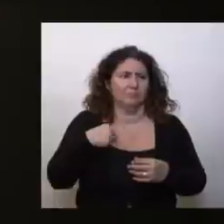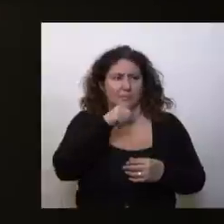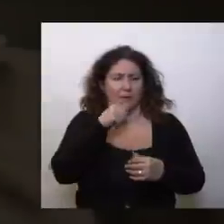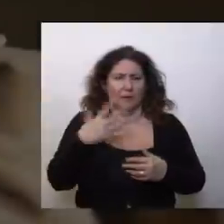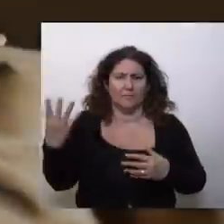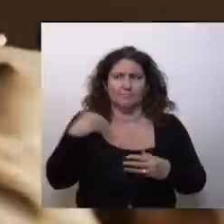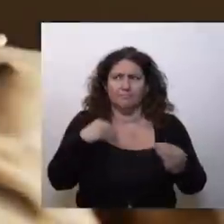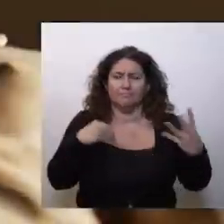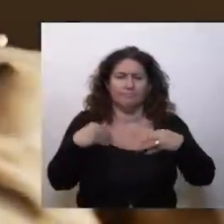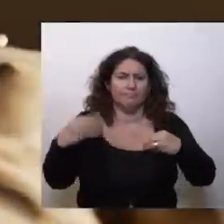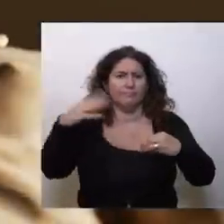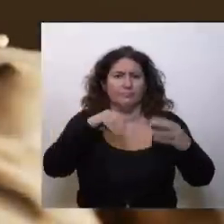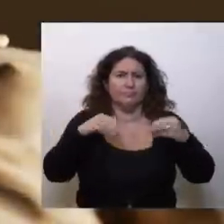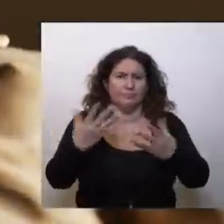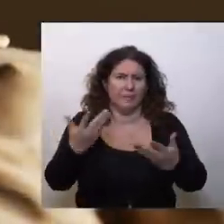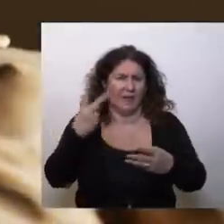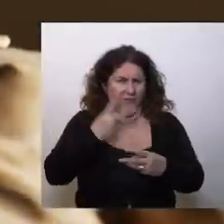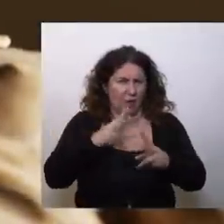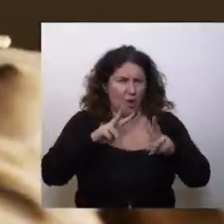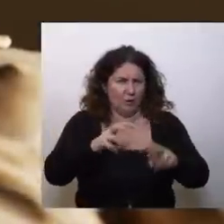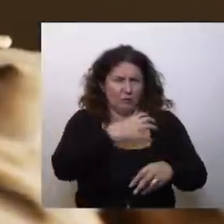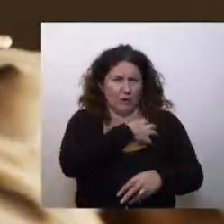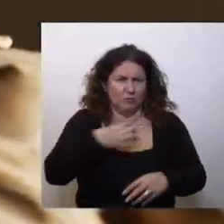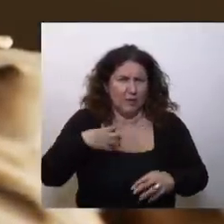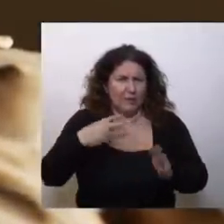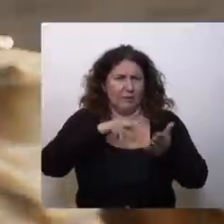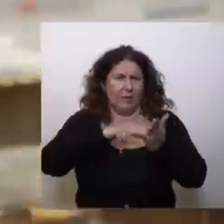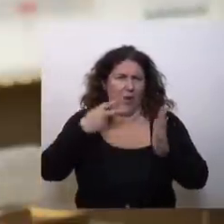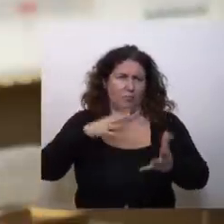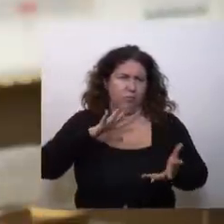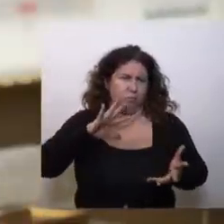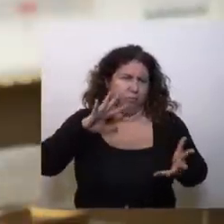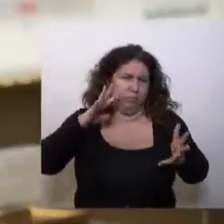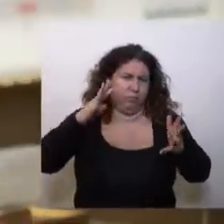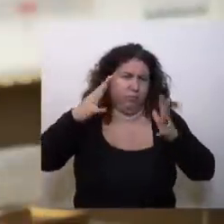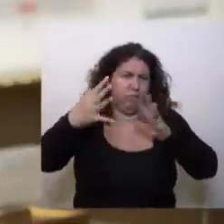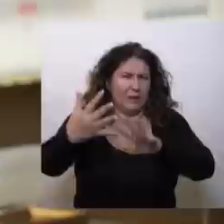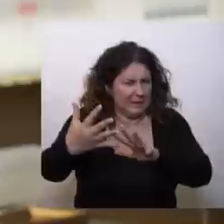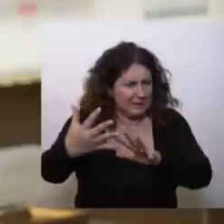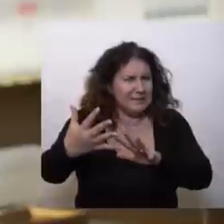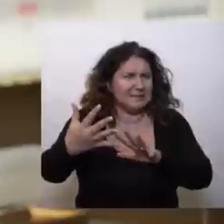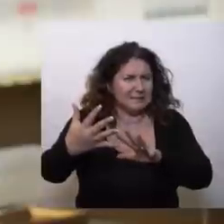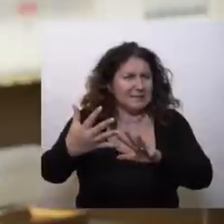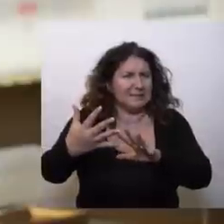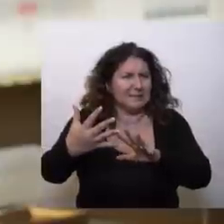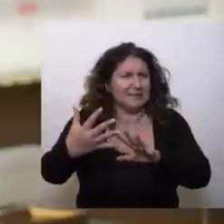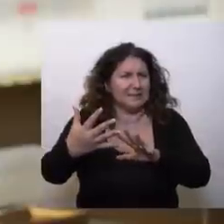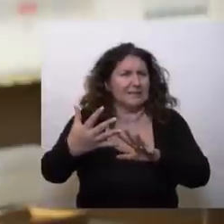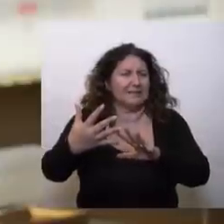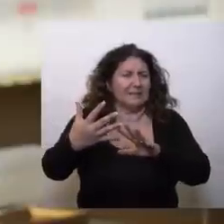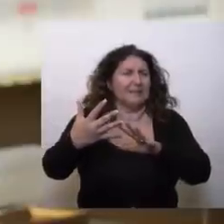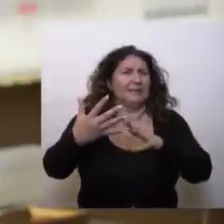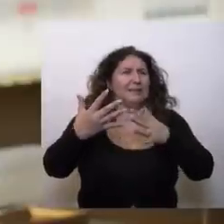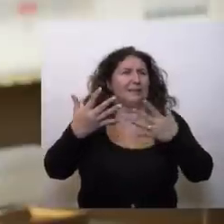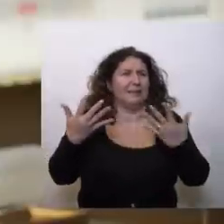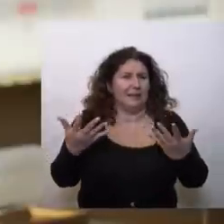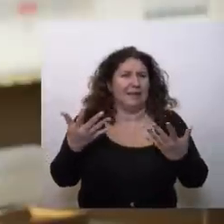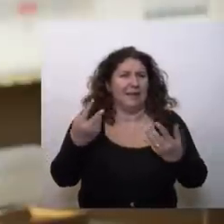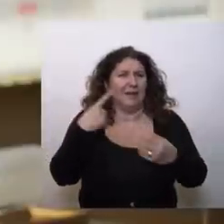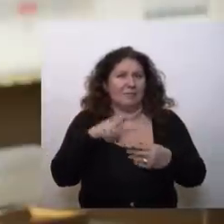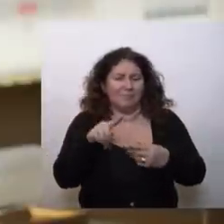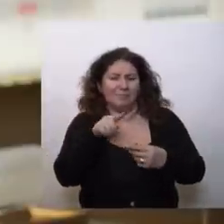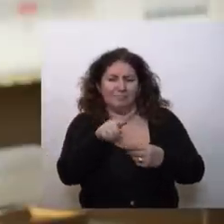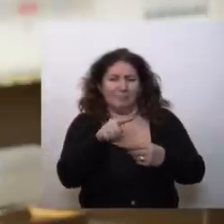la ricerca scientifica, la tecnologia sia in una situazione molto avanzata, riuscirebbe a coprire queste